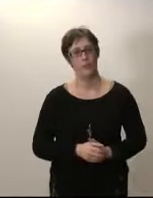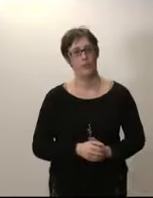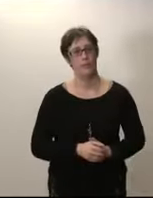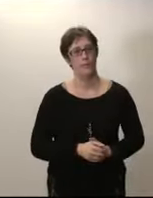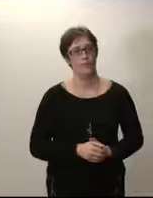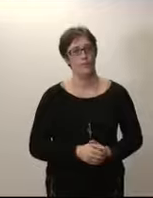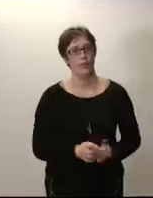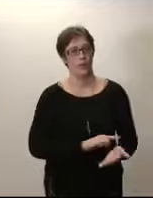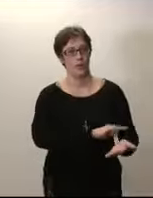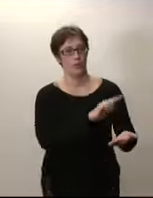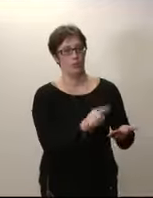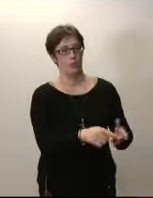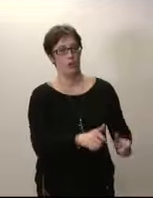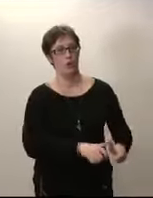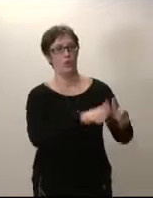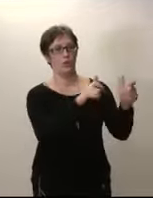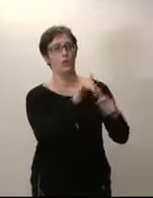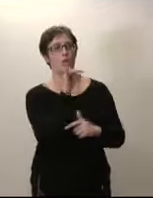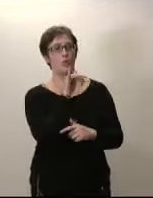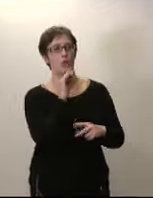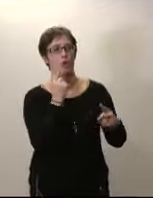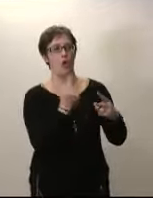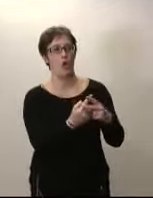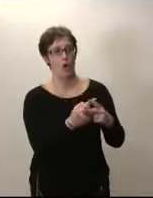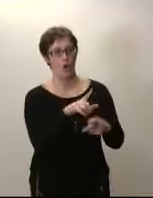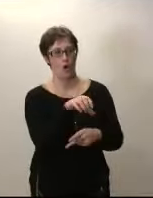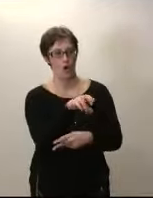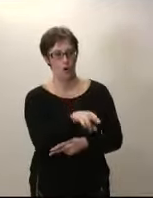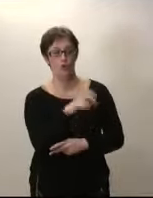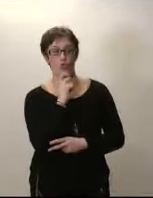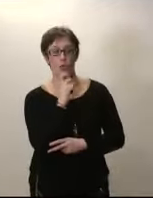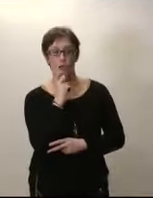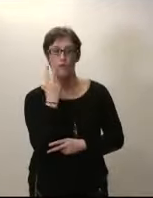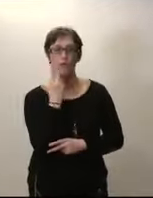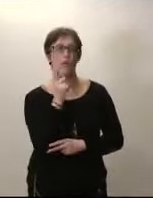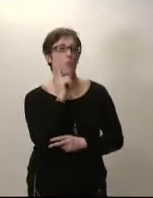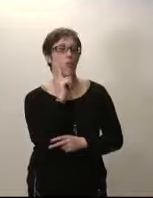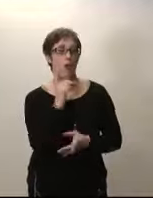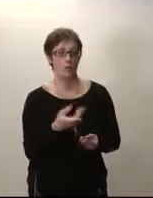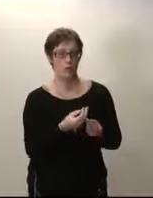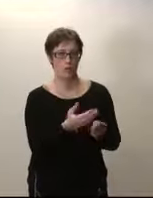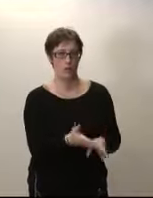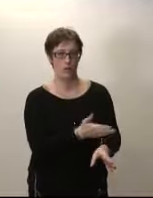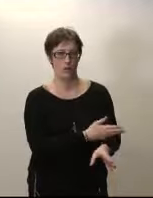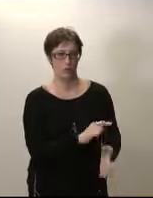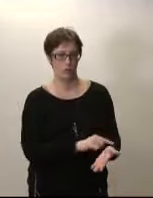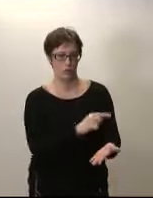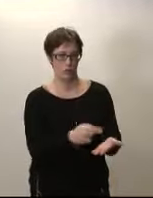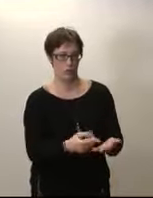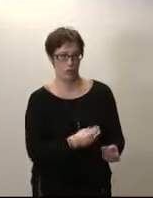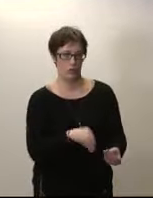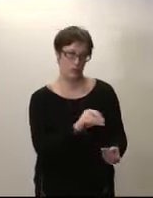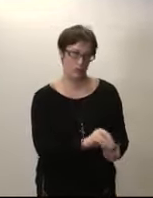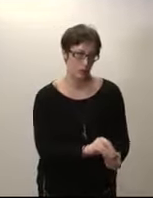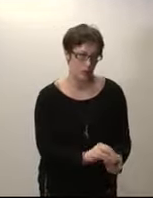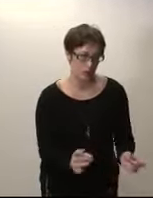budget du lotissement de la Petite Laure, vous allez voir tout à l'heure pourquoi, hein, puisqu'on présente également un budget supplémentaire pour la